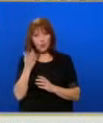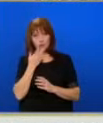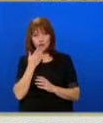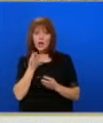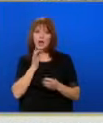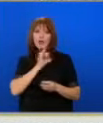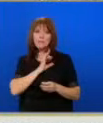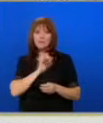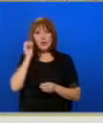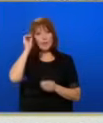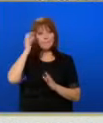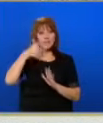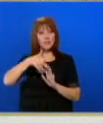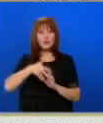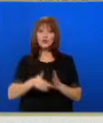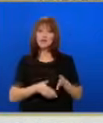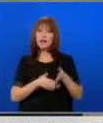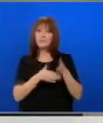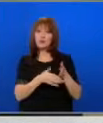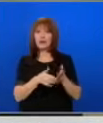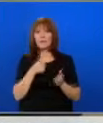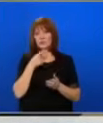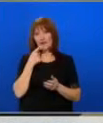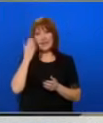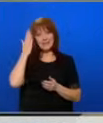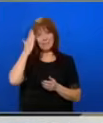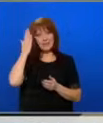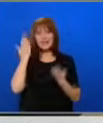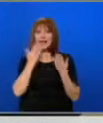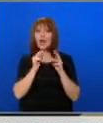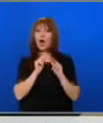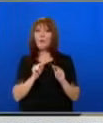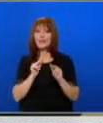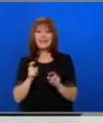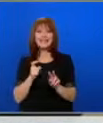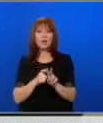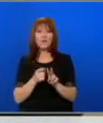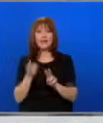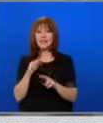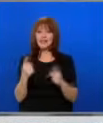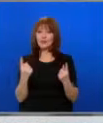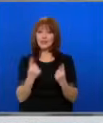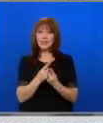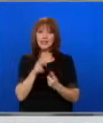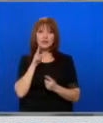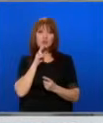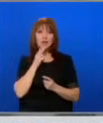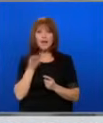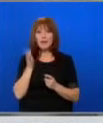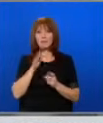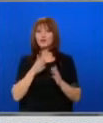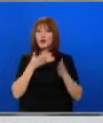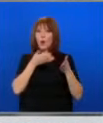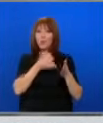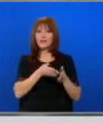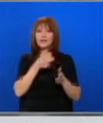психологическа подкрепа. Това заяви министърът на образованието Галин Цоков, след като се срещна с учителите й, а след това посети основното